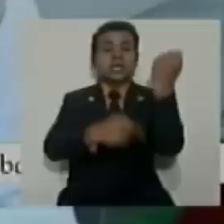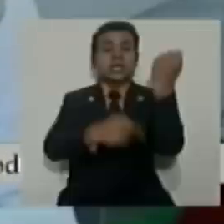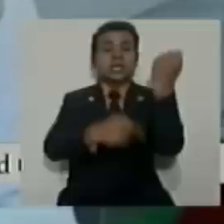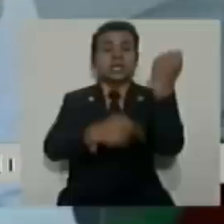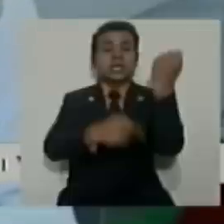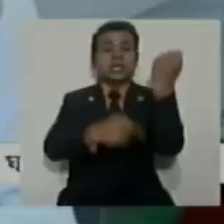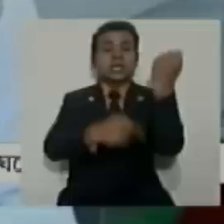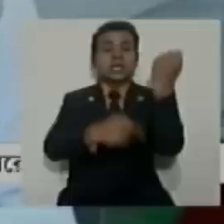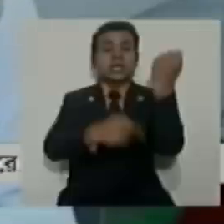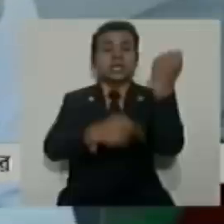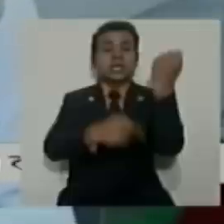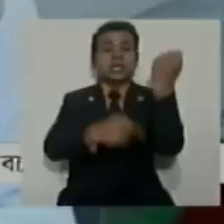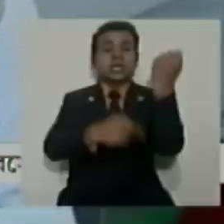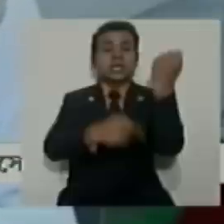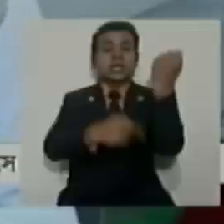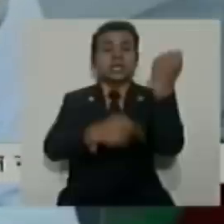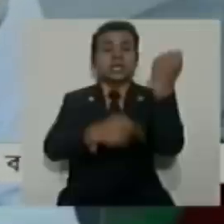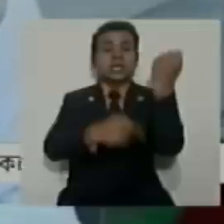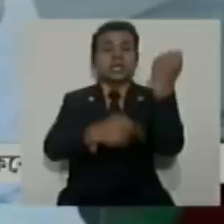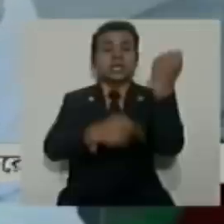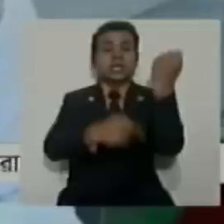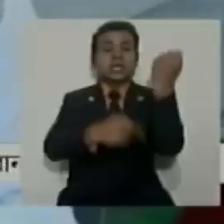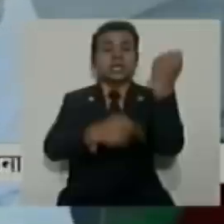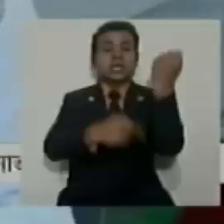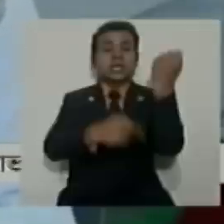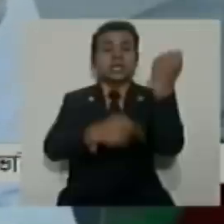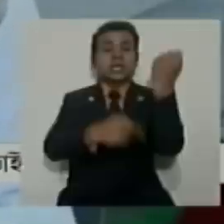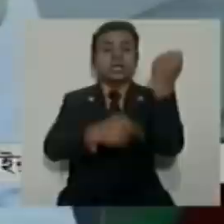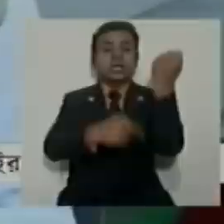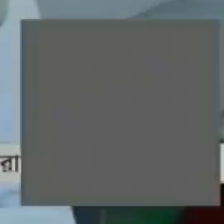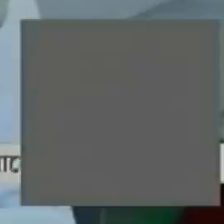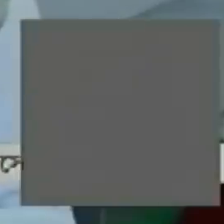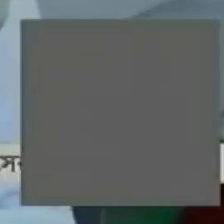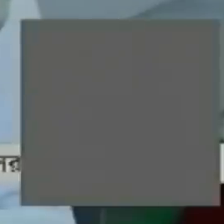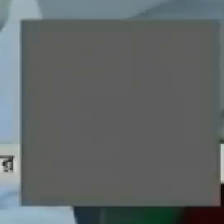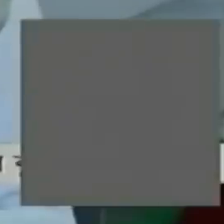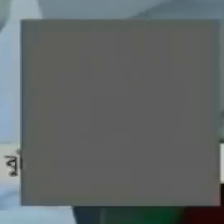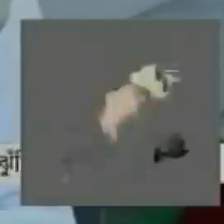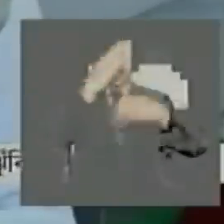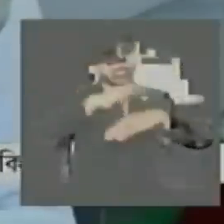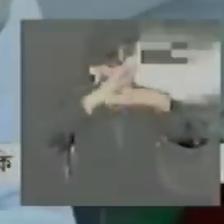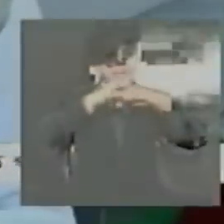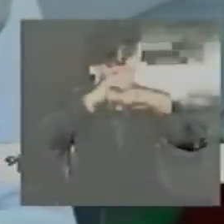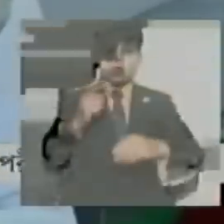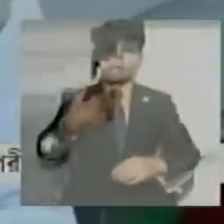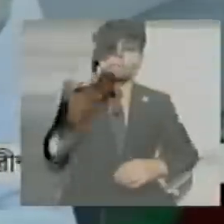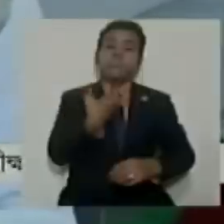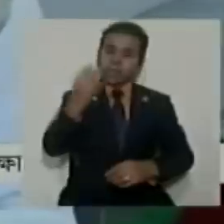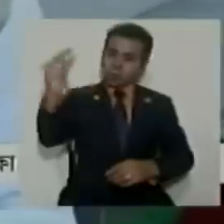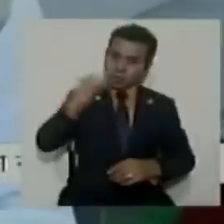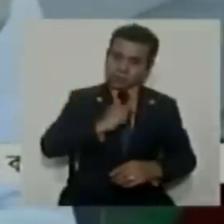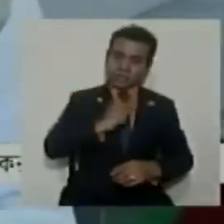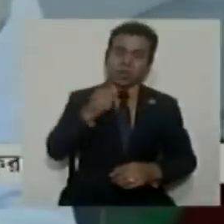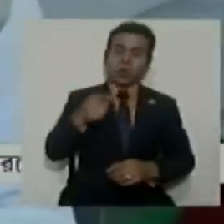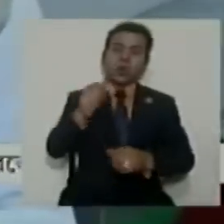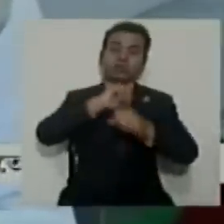সারা দেশে আমাদের যে পরিসংখ্যান আমাদের কাছে দেওয়া হয়েছে তাতে মোট আইসোলেশন সেন্টার প্রায় সব ডিভিশন